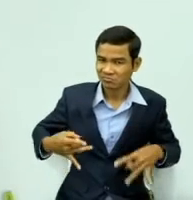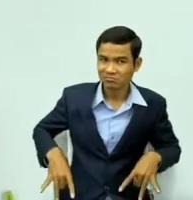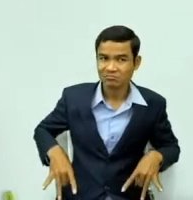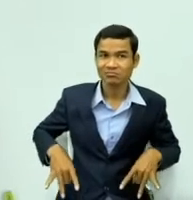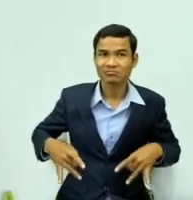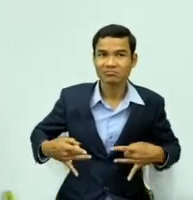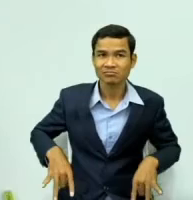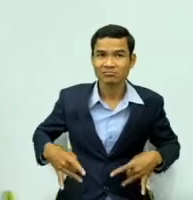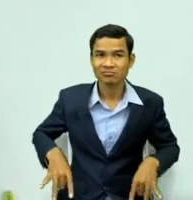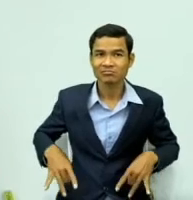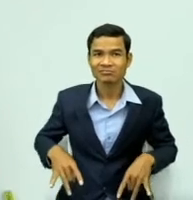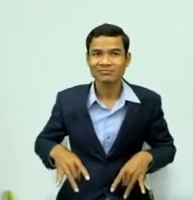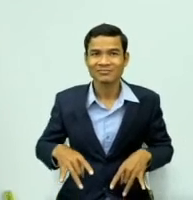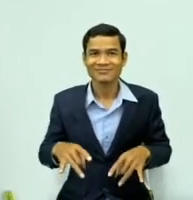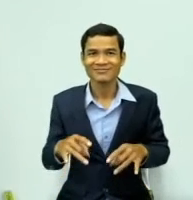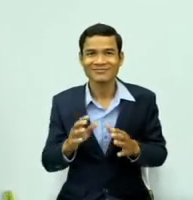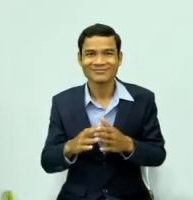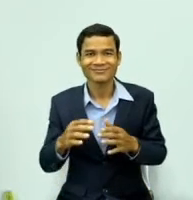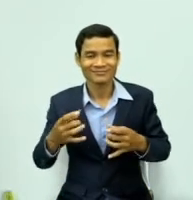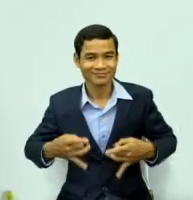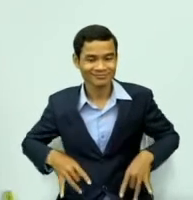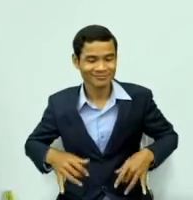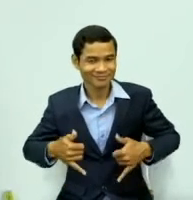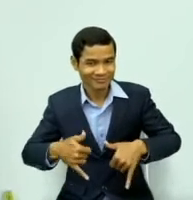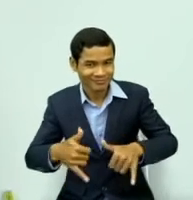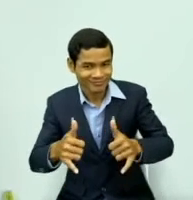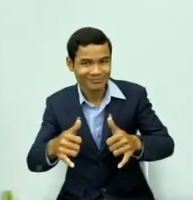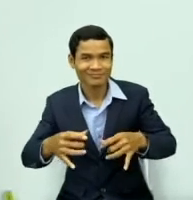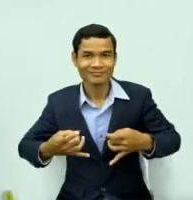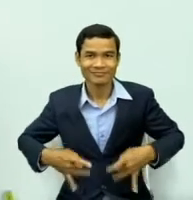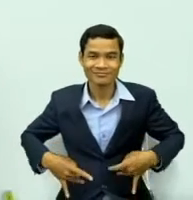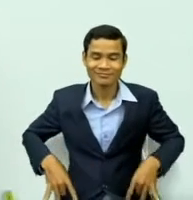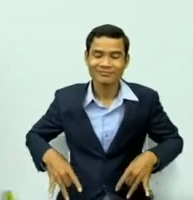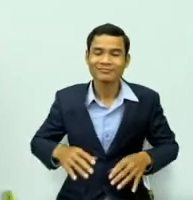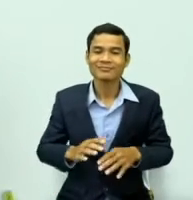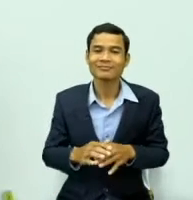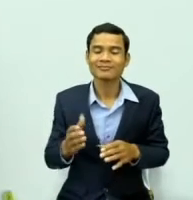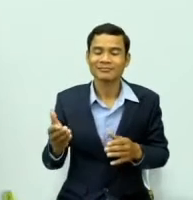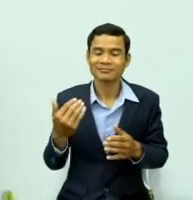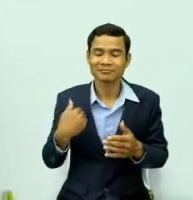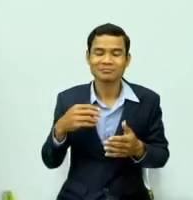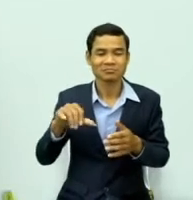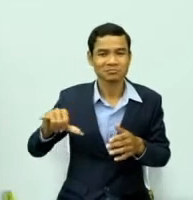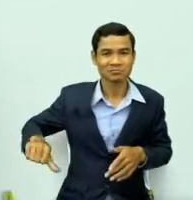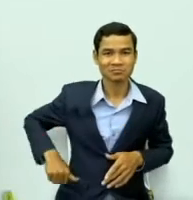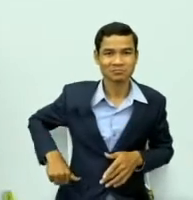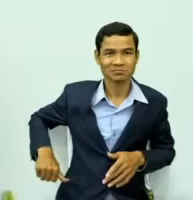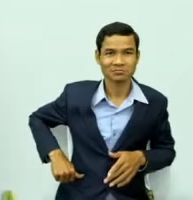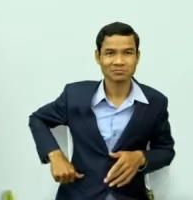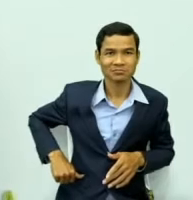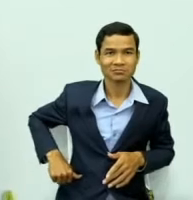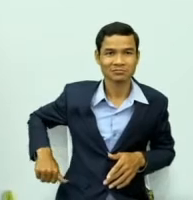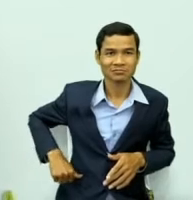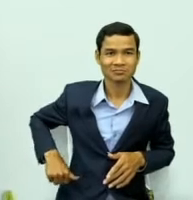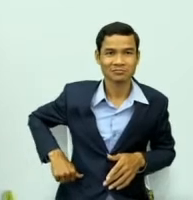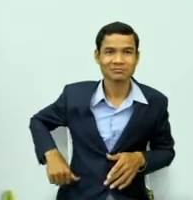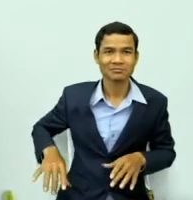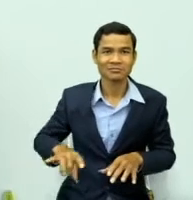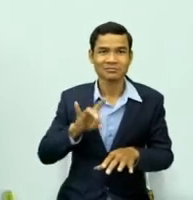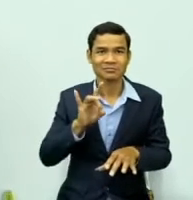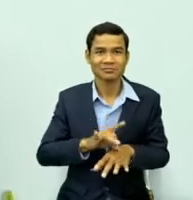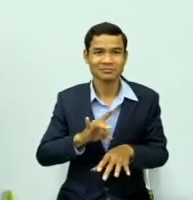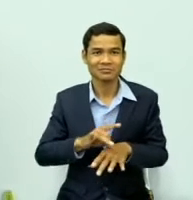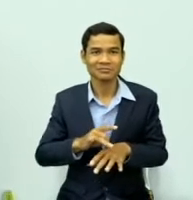chà đói liên rồi lại lòng tiết nhẹ nhó cứ miên này thà rồi lấy rồi ló đói liên